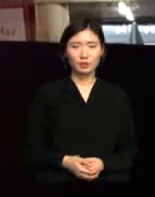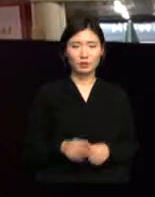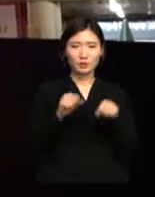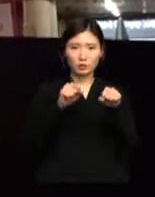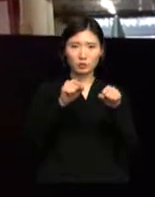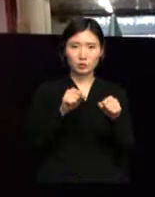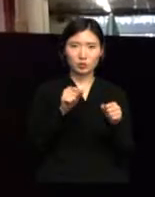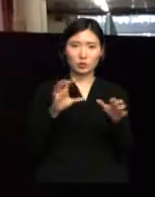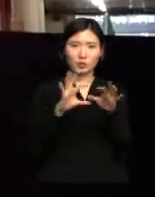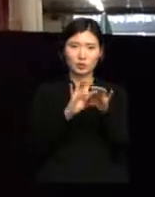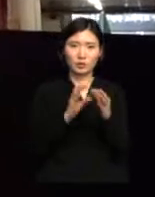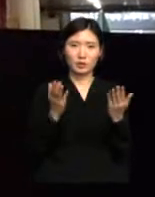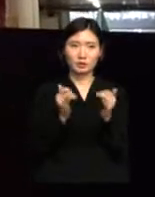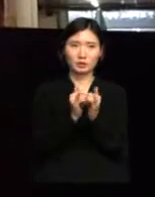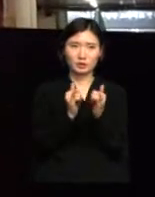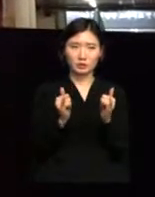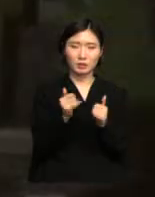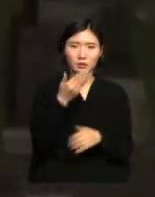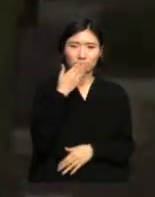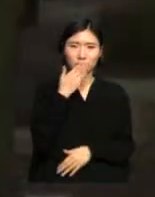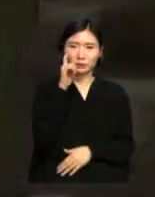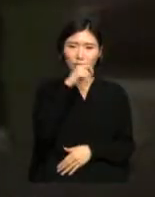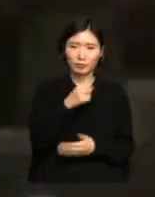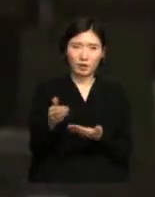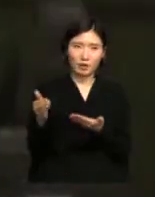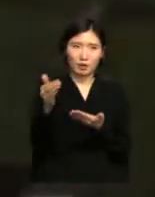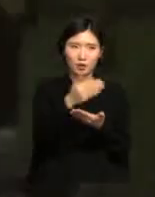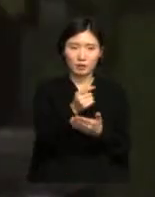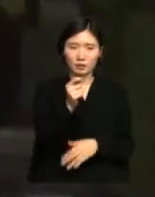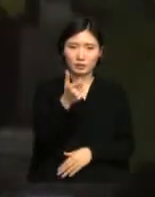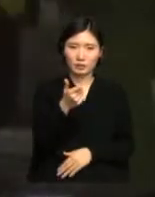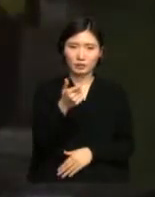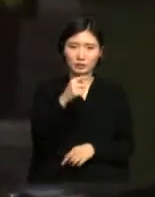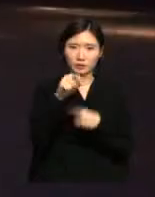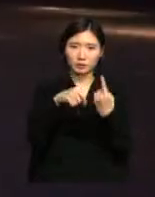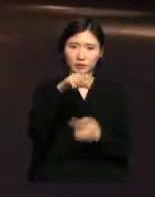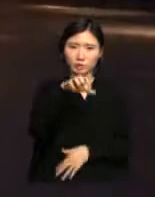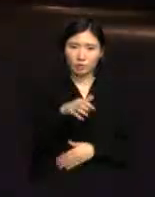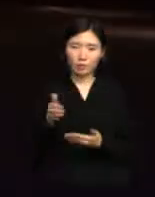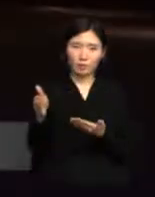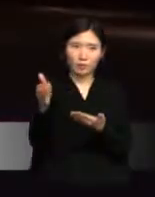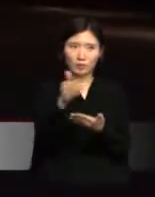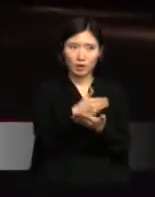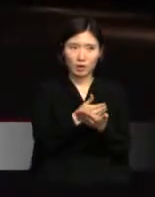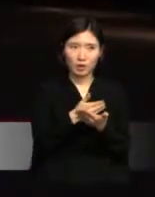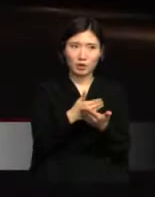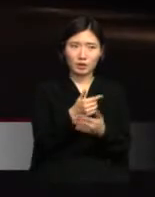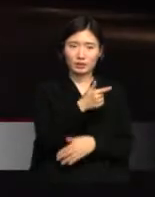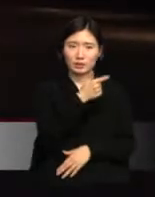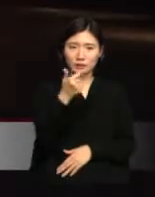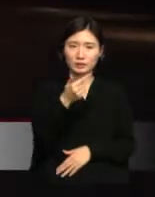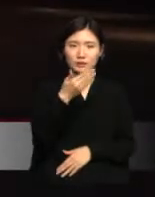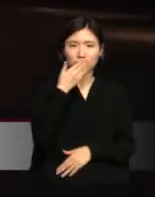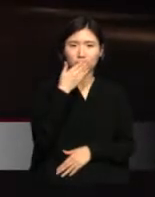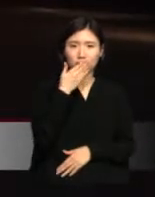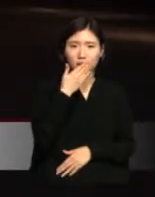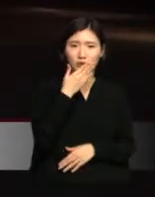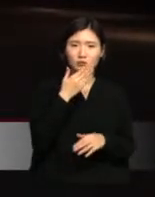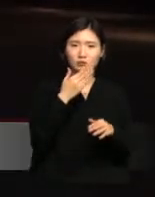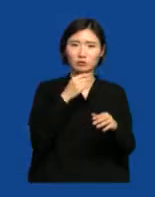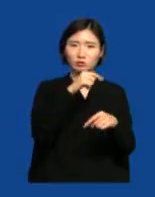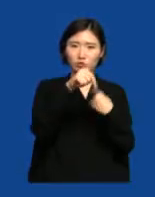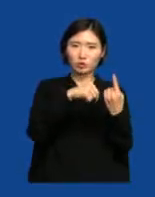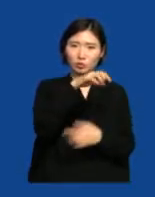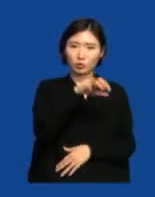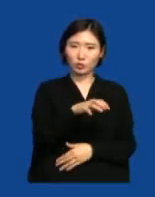청소업체 직원이 음식물 쓰레기를 수거합니다. 소형 음식점 쓰레기를 수거하더니 제법 규모가 큰 식당에 쓰레기까지 수거하고